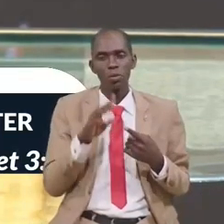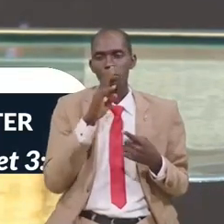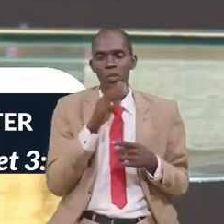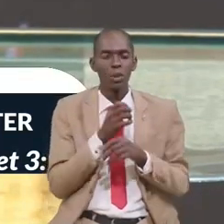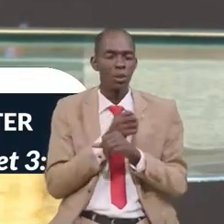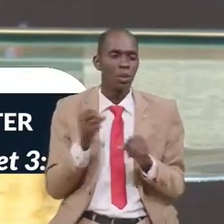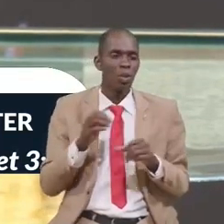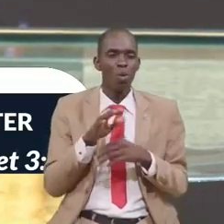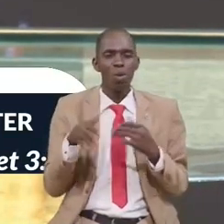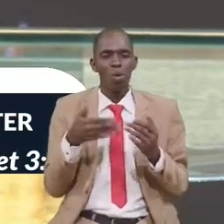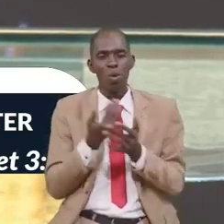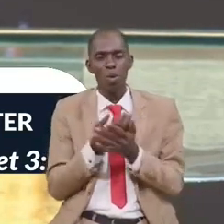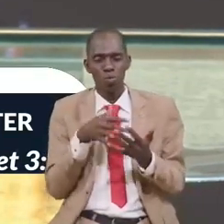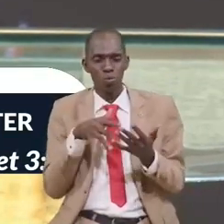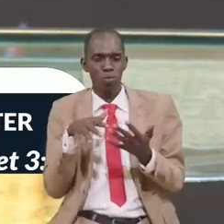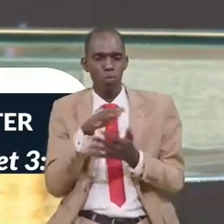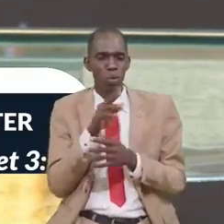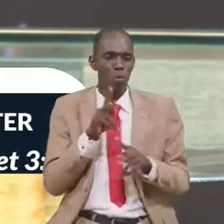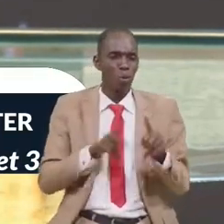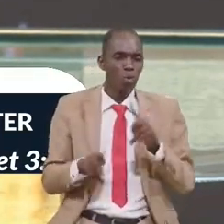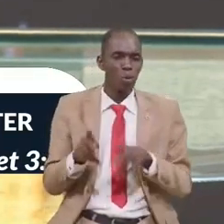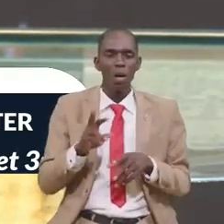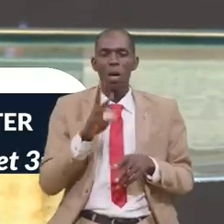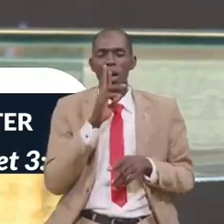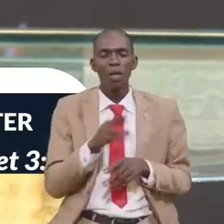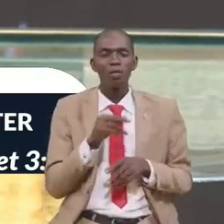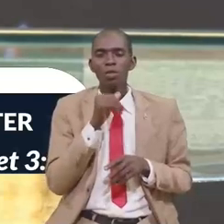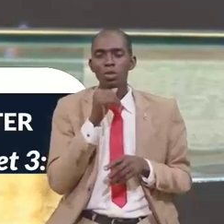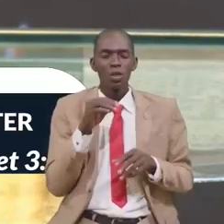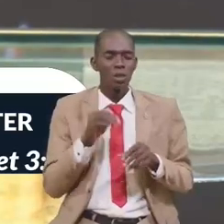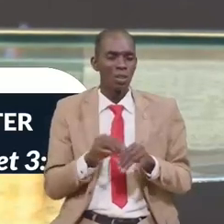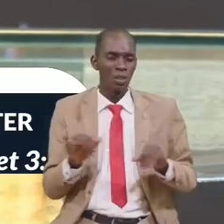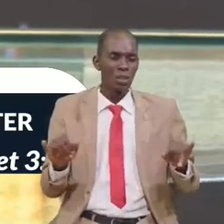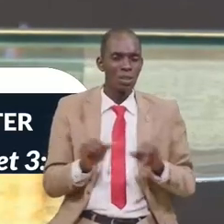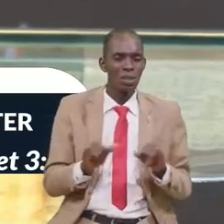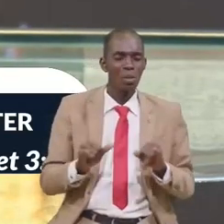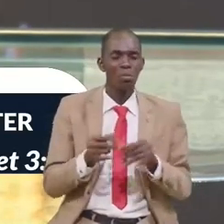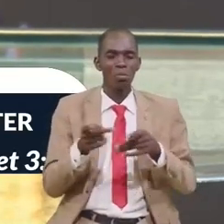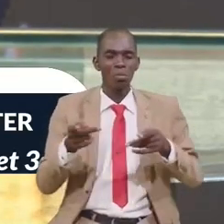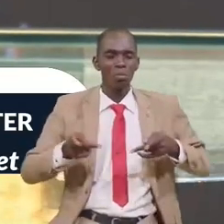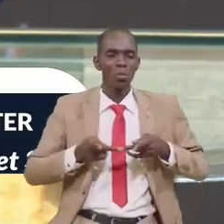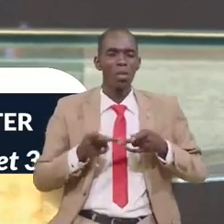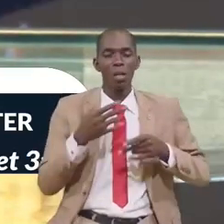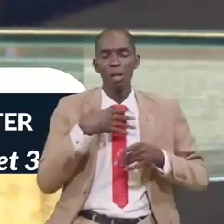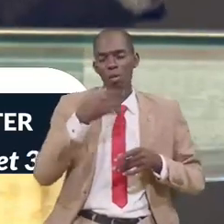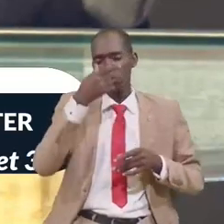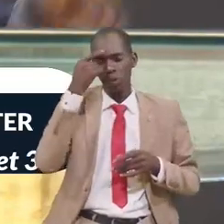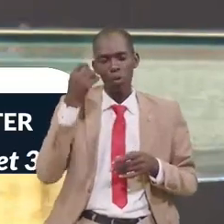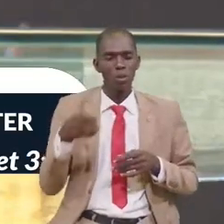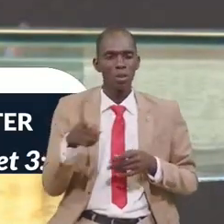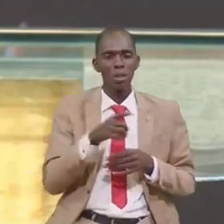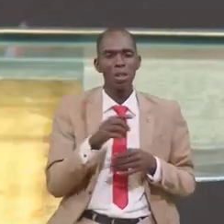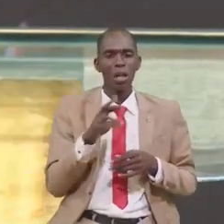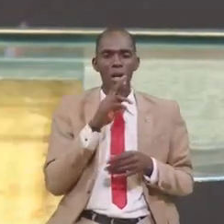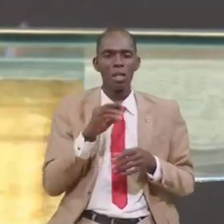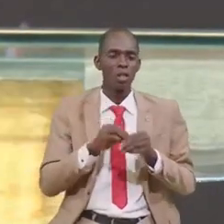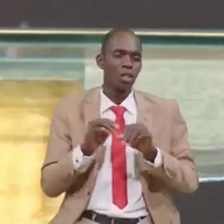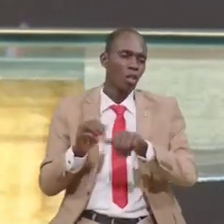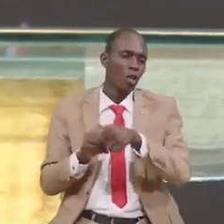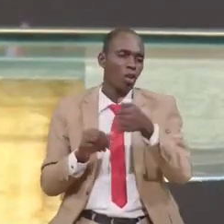hommes, tous ces gens-là ne sont pas dans une assemblée locale parce que beaucoup d'entre eux vivent